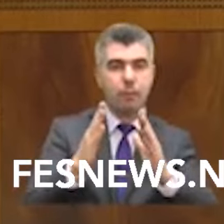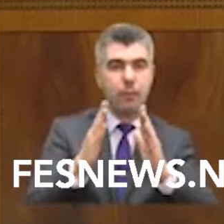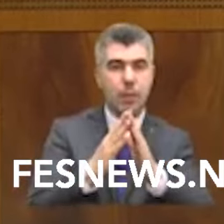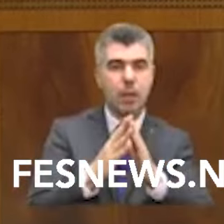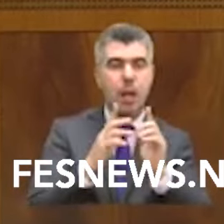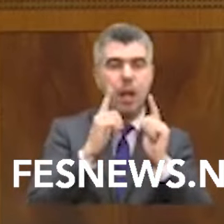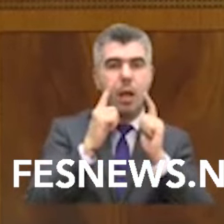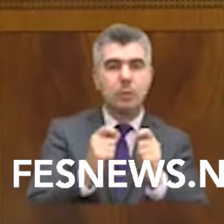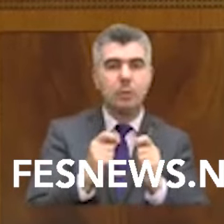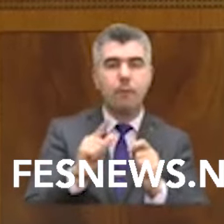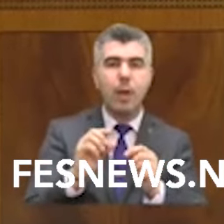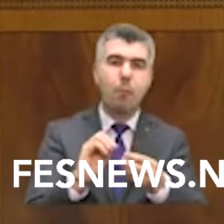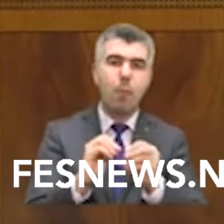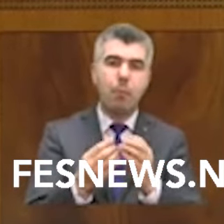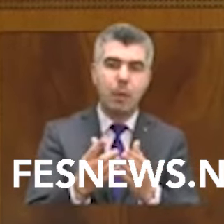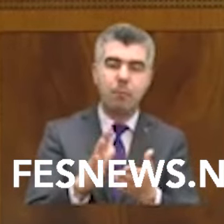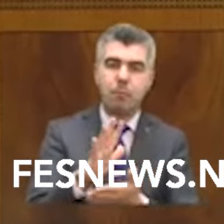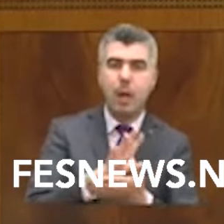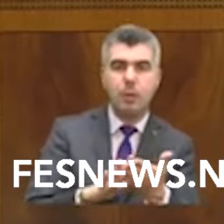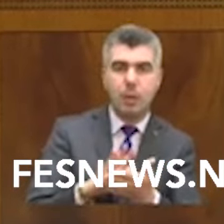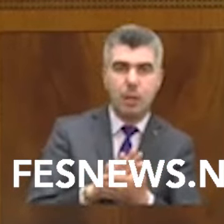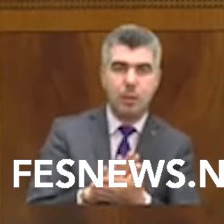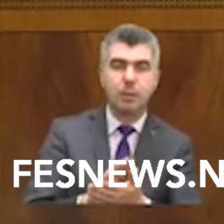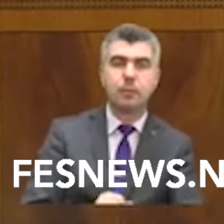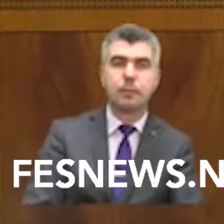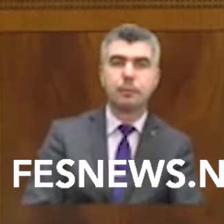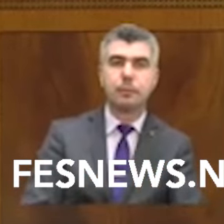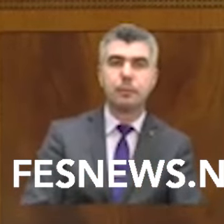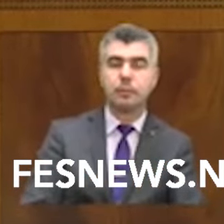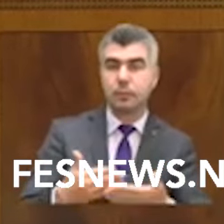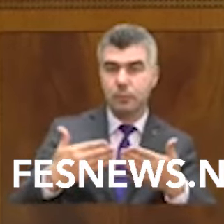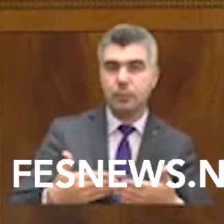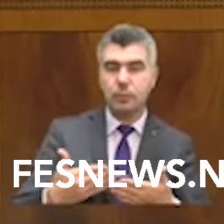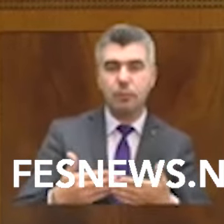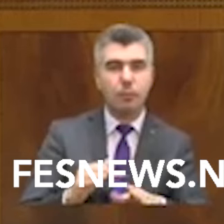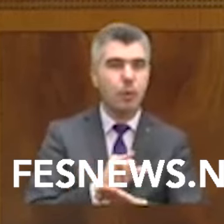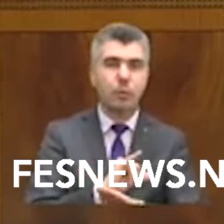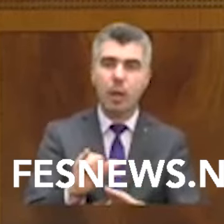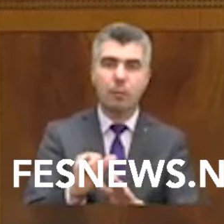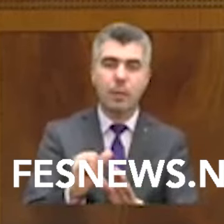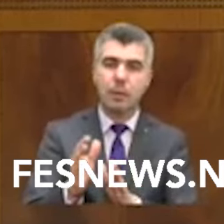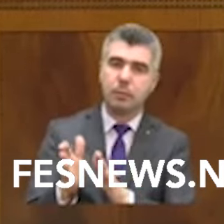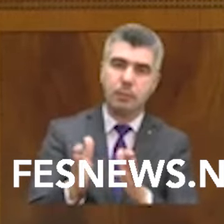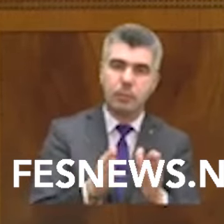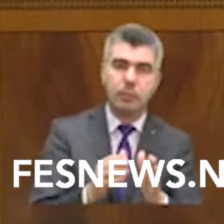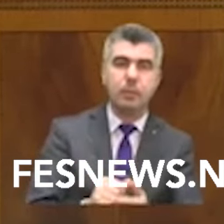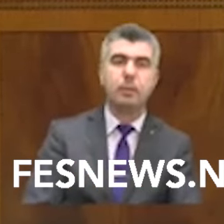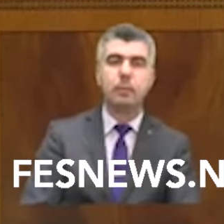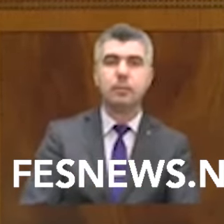من الإكراهات وكنعتقدوا أن هذا العرض وصل اليوم للحد الأدنى ديالو. دزنا